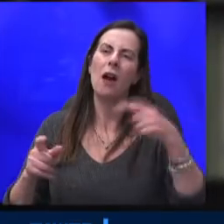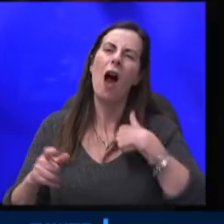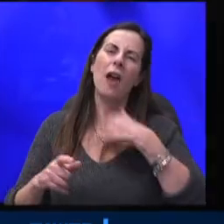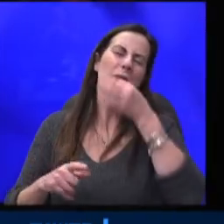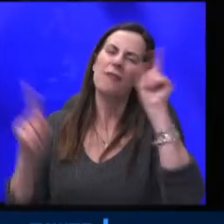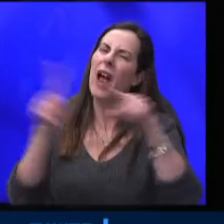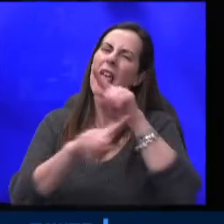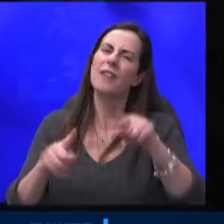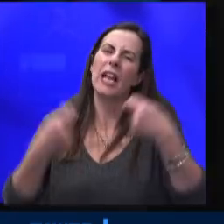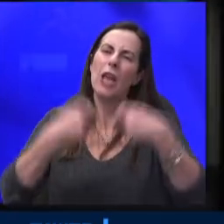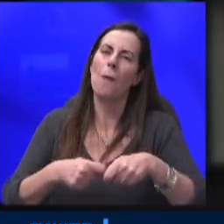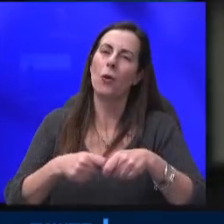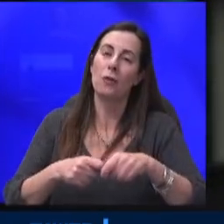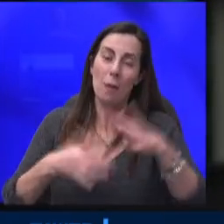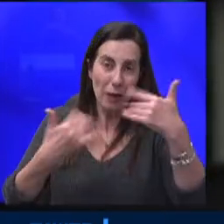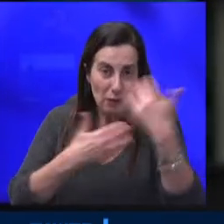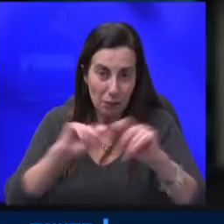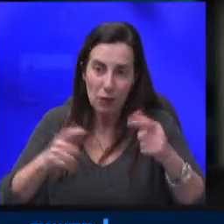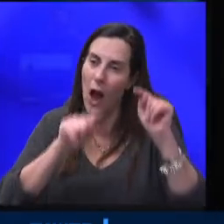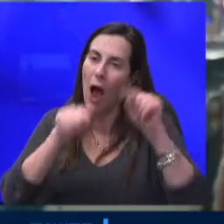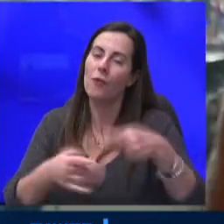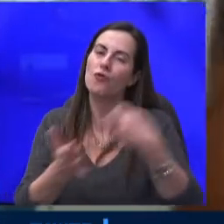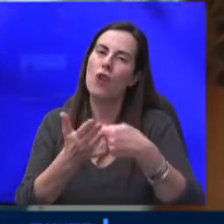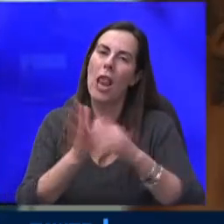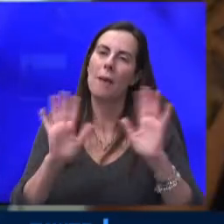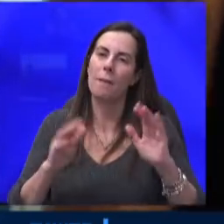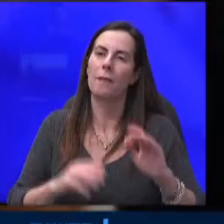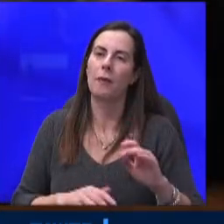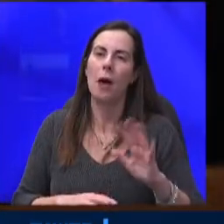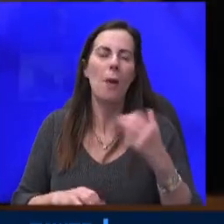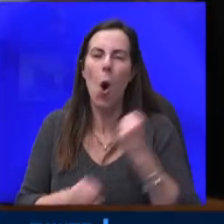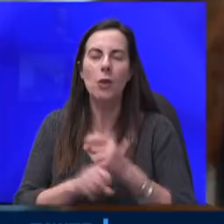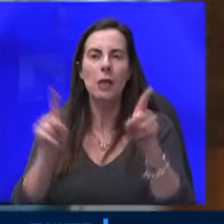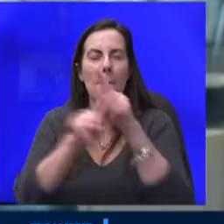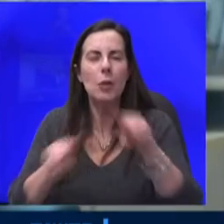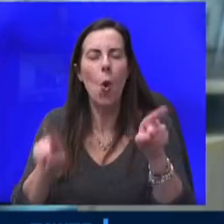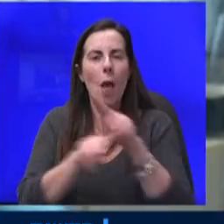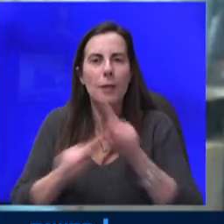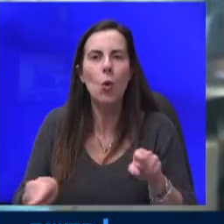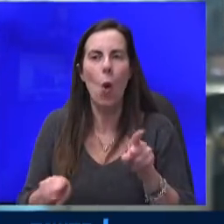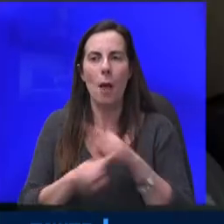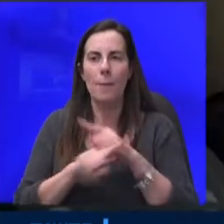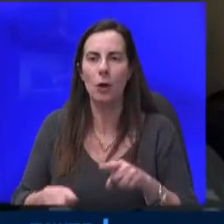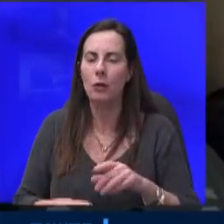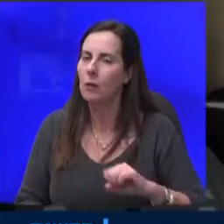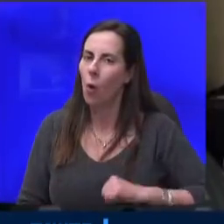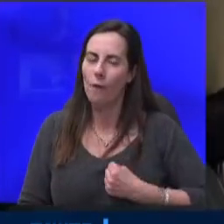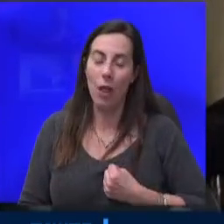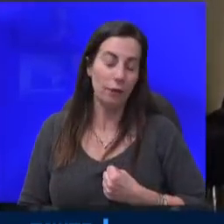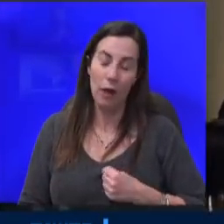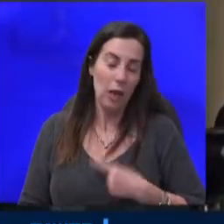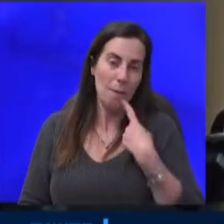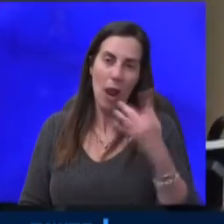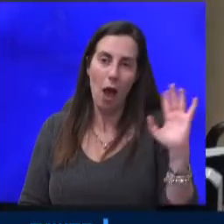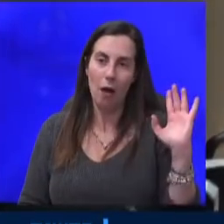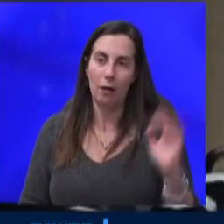והמשך כשישתחרר, אבוא ואשלם לפי אימון. מה עושה לכם כל ביטול כזה, כל הודעה כזאת? שברון לב, אין מילה אחרת.